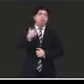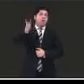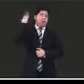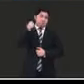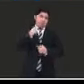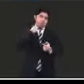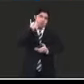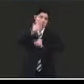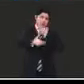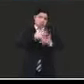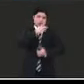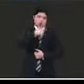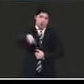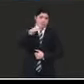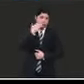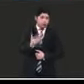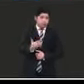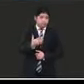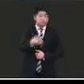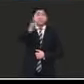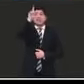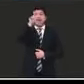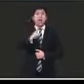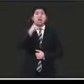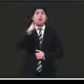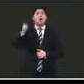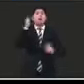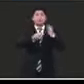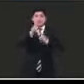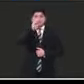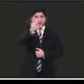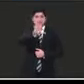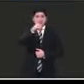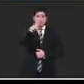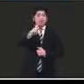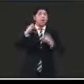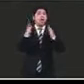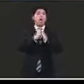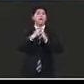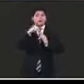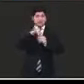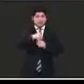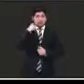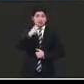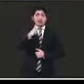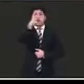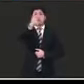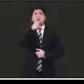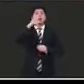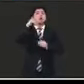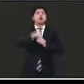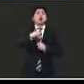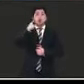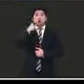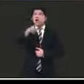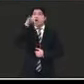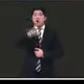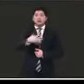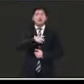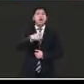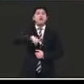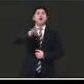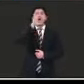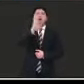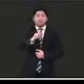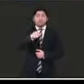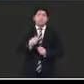söylemiştik ilk Etap 250 bin konutumuzu 2 yıl içinde hak sahiplerine